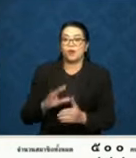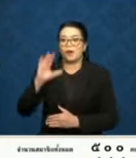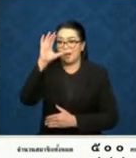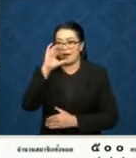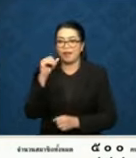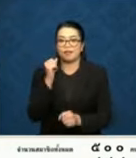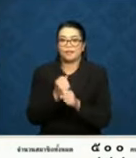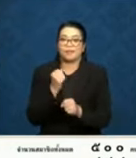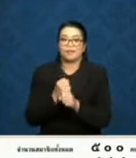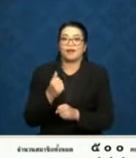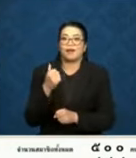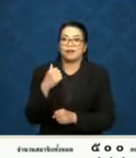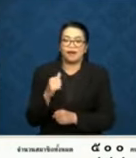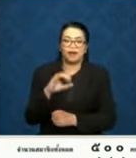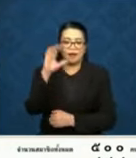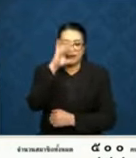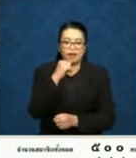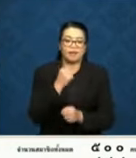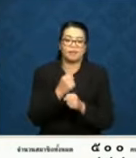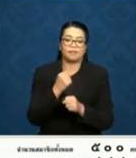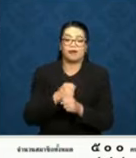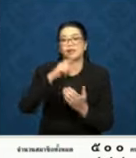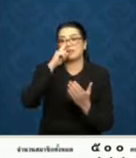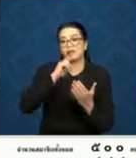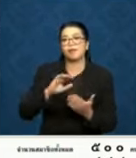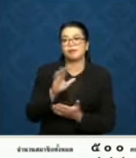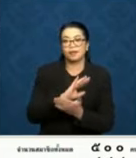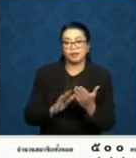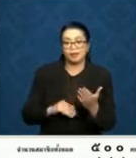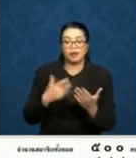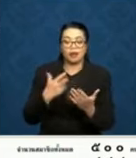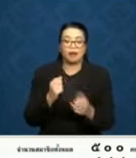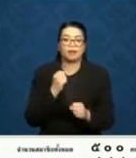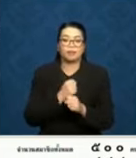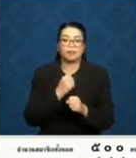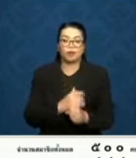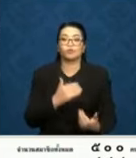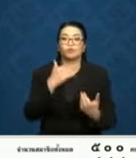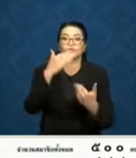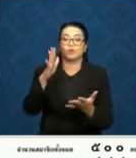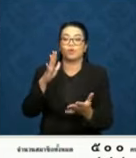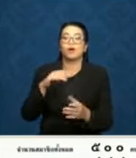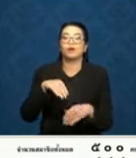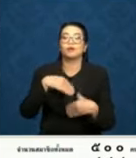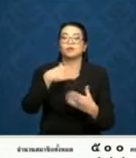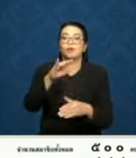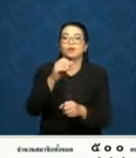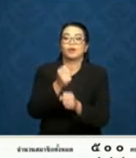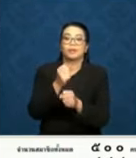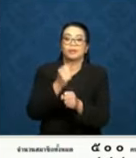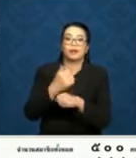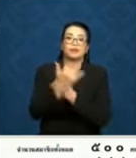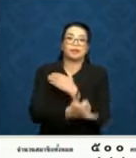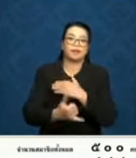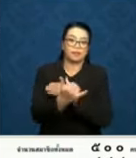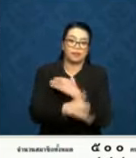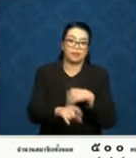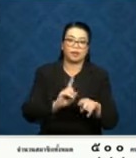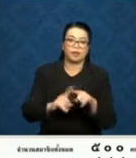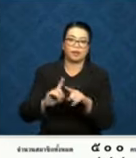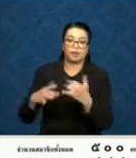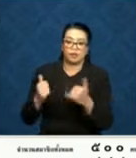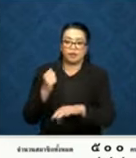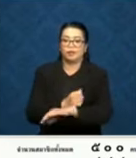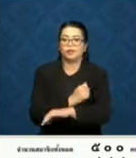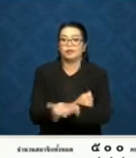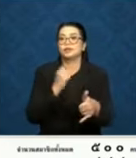หางานในประเทศ และการที่จะส่งงานไปนอกประเทศสำคญทสุดคือวันนี้เรามีการจ